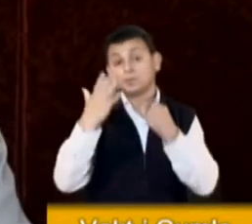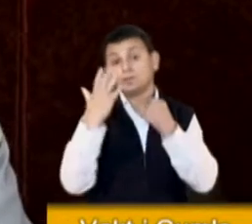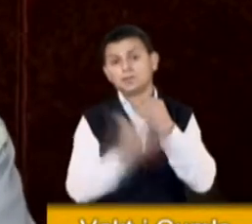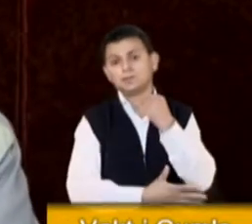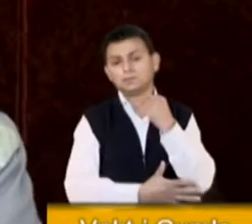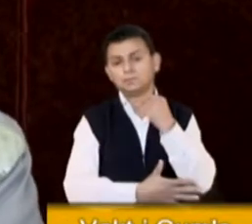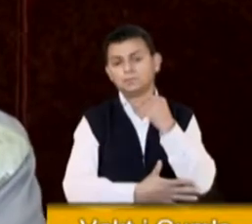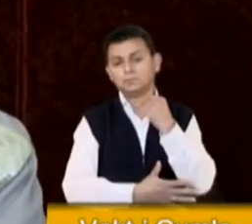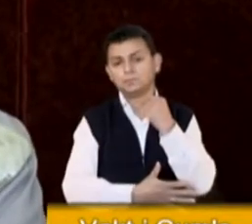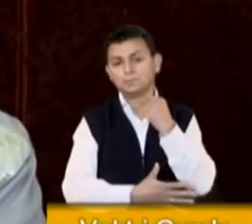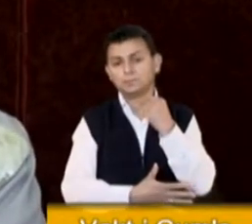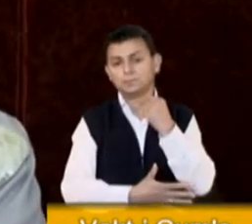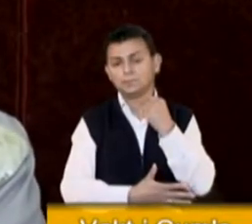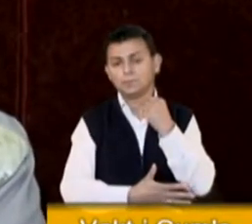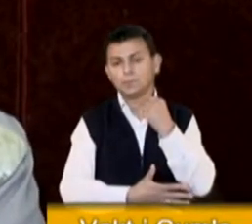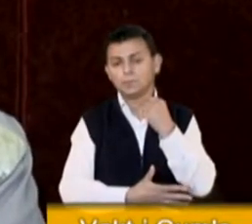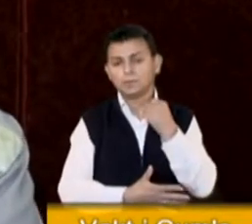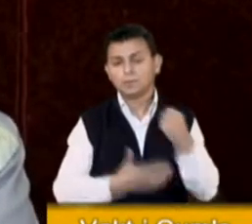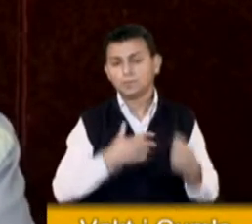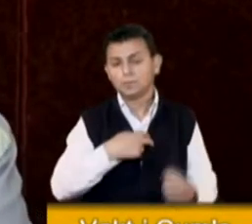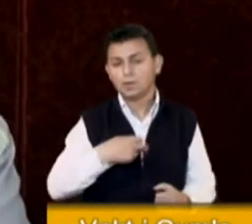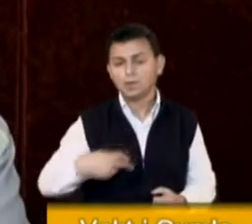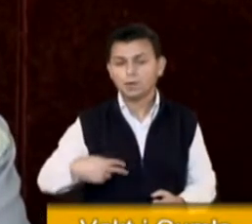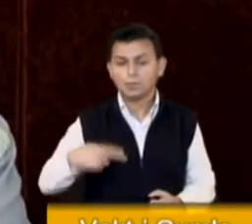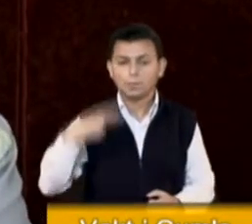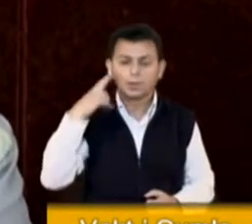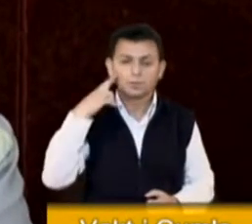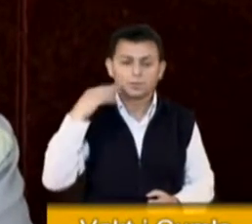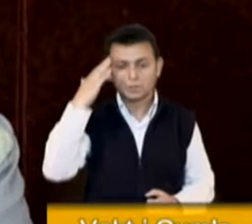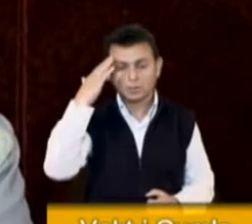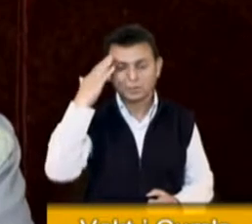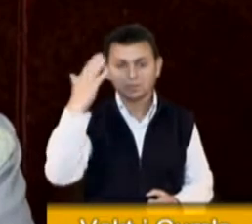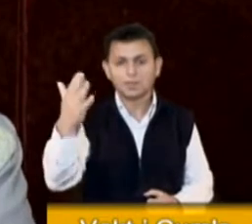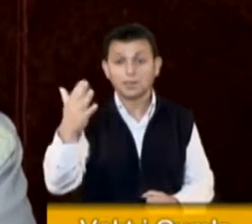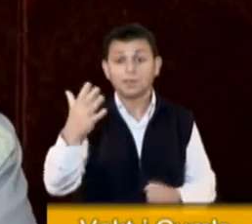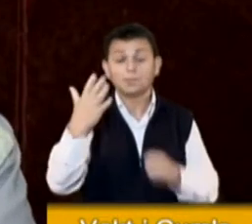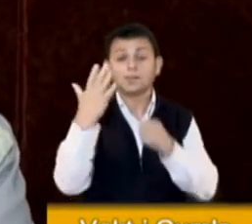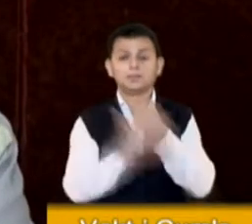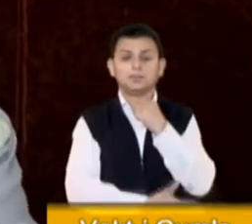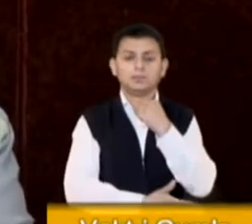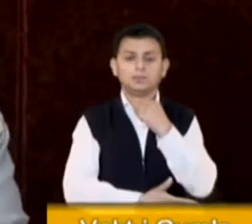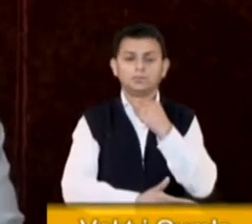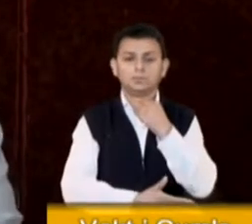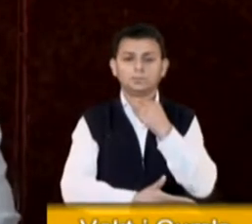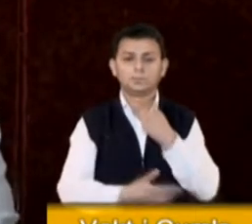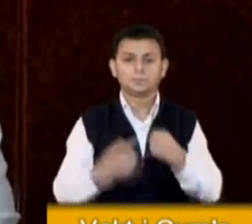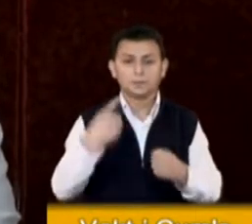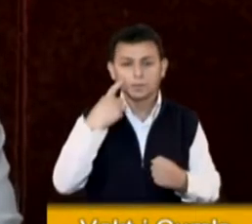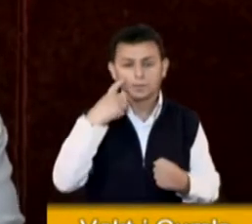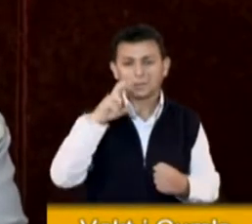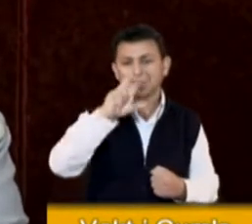buyuruyorlar. Men taallaka temimeten fela etemmallahu leh.